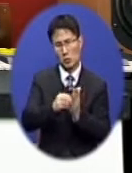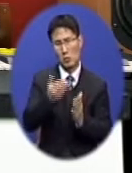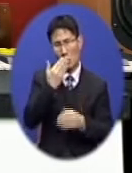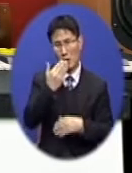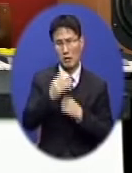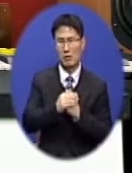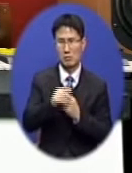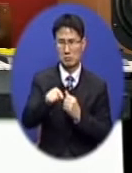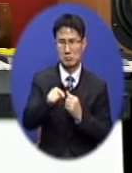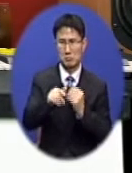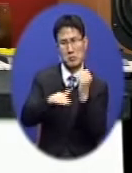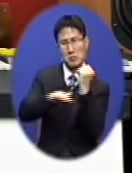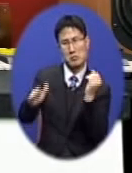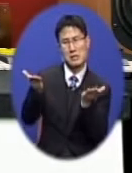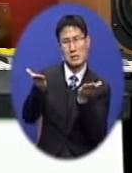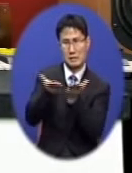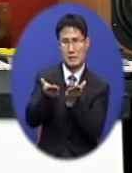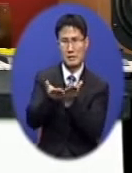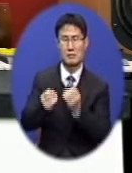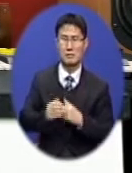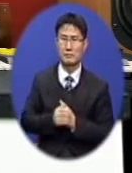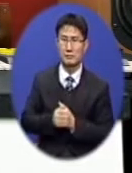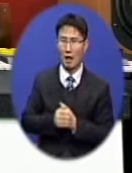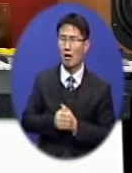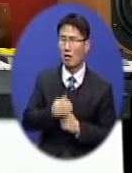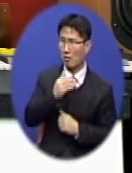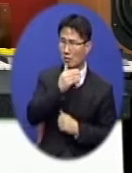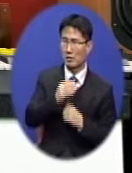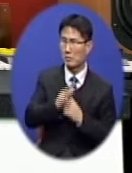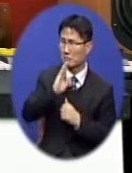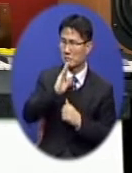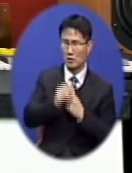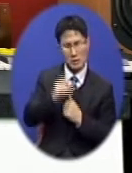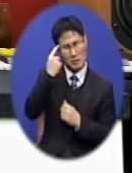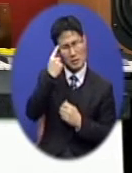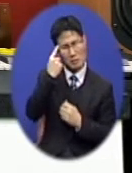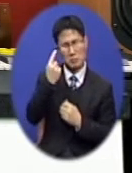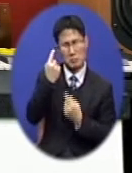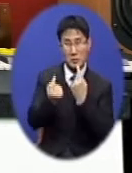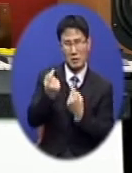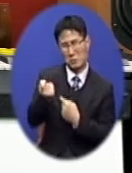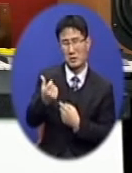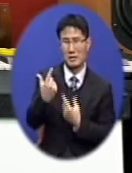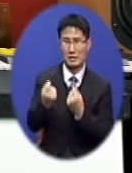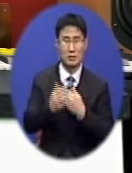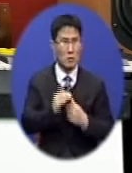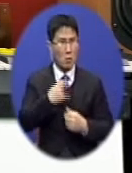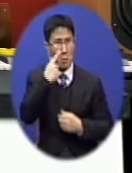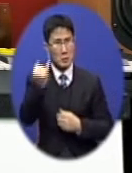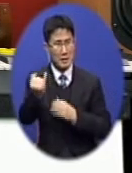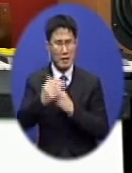드셔야 적당량의 그 과일 섭취라고 그래요. 그렇죠. 생각보다 저는, 많이 적네요. 그러니까요. 네. 저는 우리 어머니에게